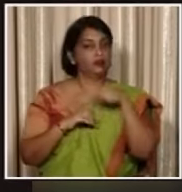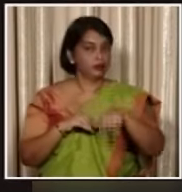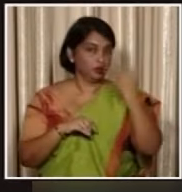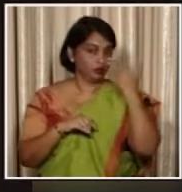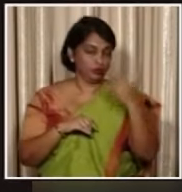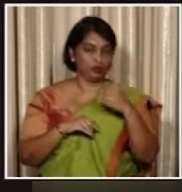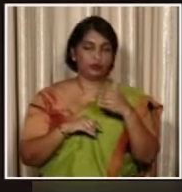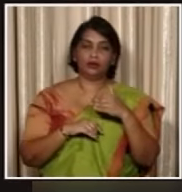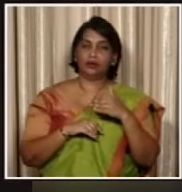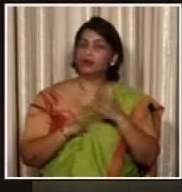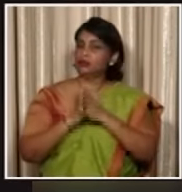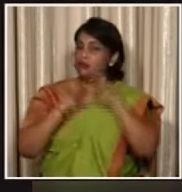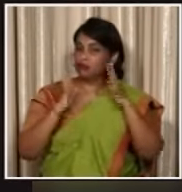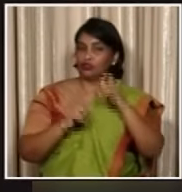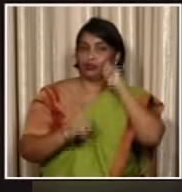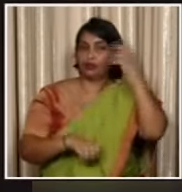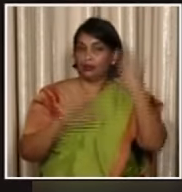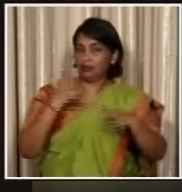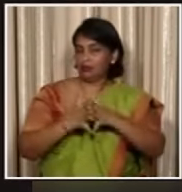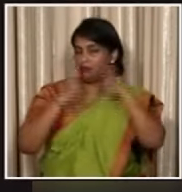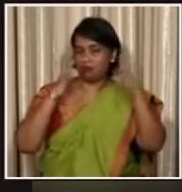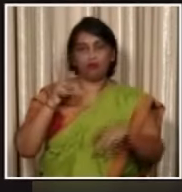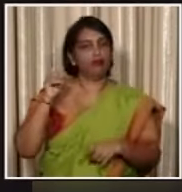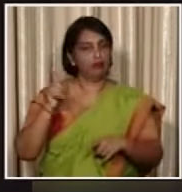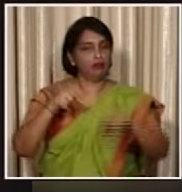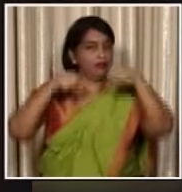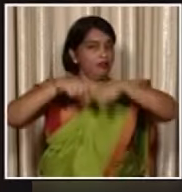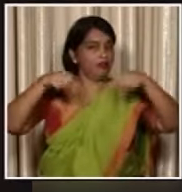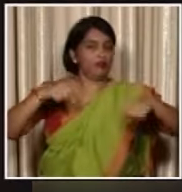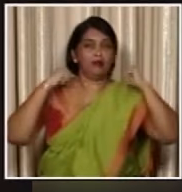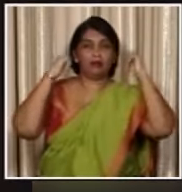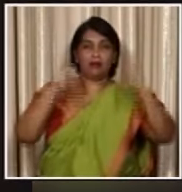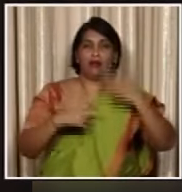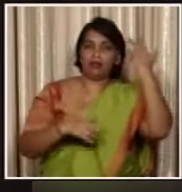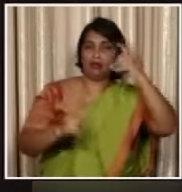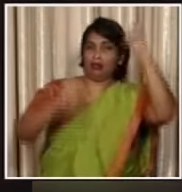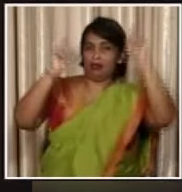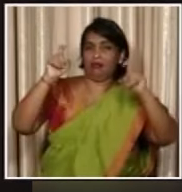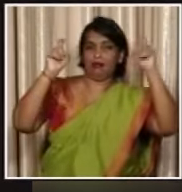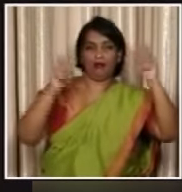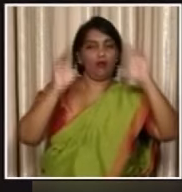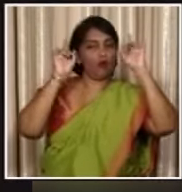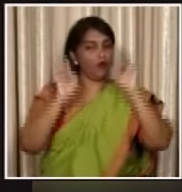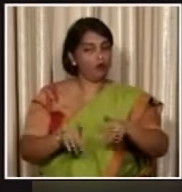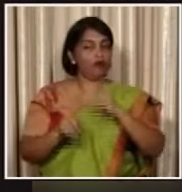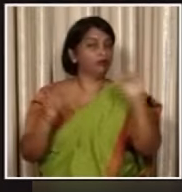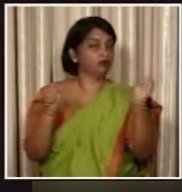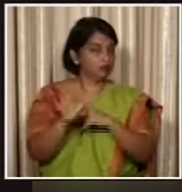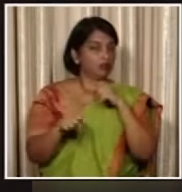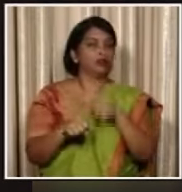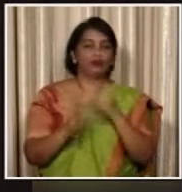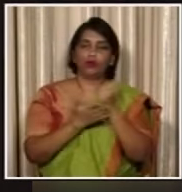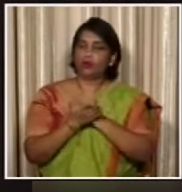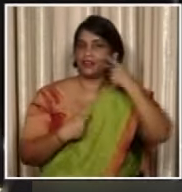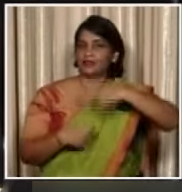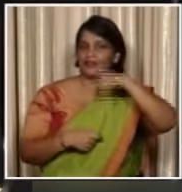දැක්කා විශාල මනුෂ්‍ය ඝාතනයන් වෙලා තියෙනවා, වැටවල් වල පාලම් වල මිනි එල්ලලා තියෙනවා. හැබැයි අන්නේ ඝාතනයට තමයි මේ සියලු